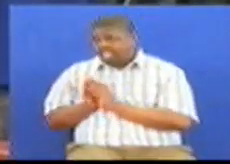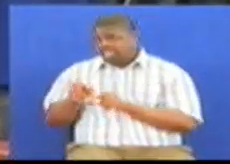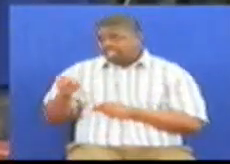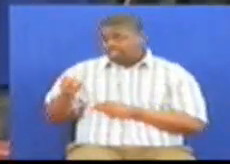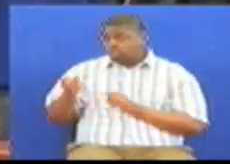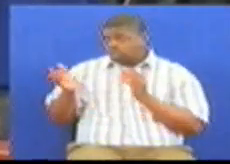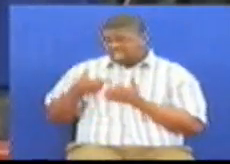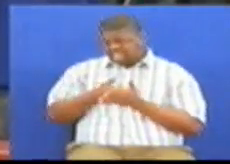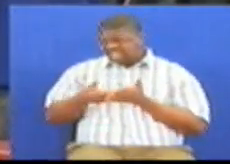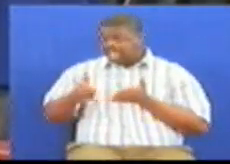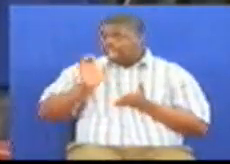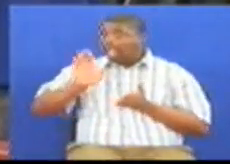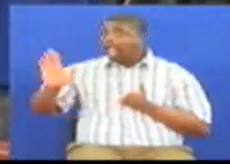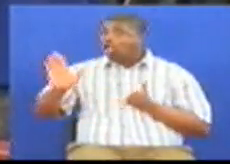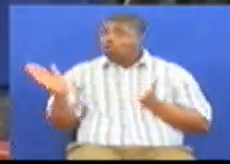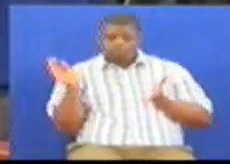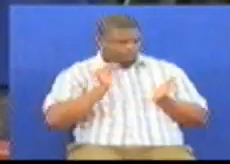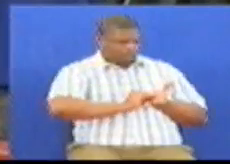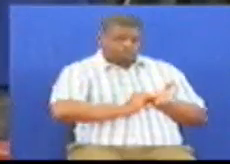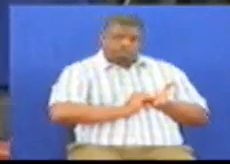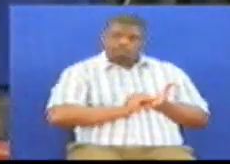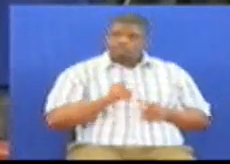utakapolikamilisha hilo tutakuomba uje